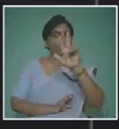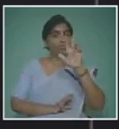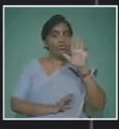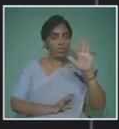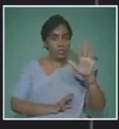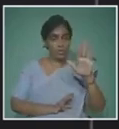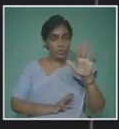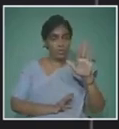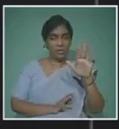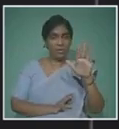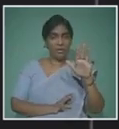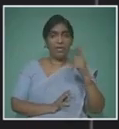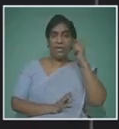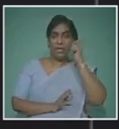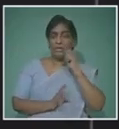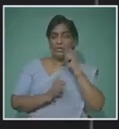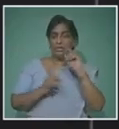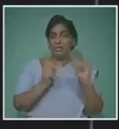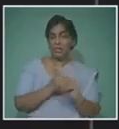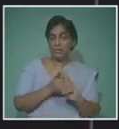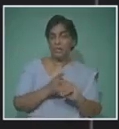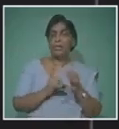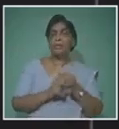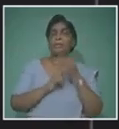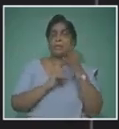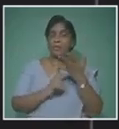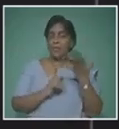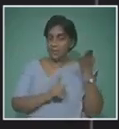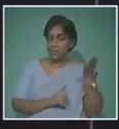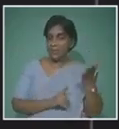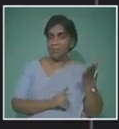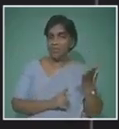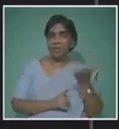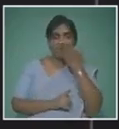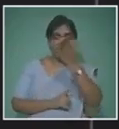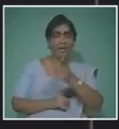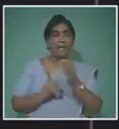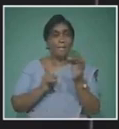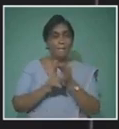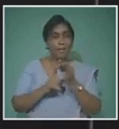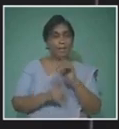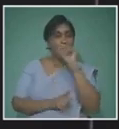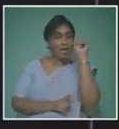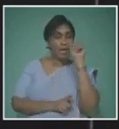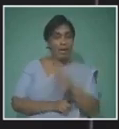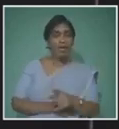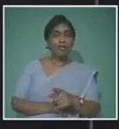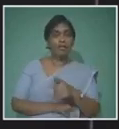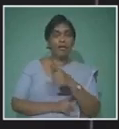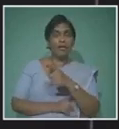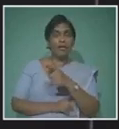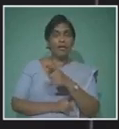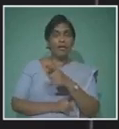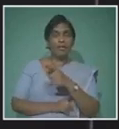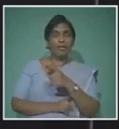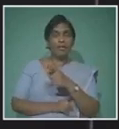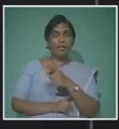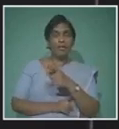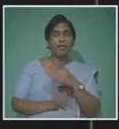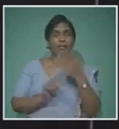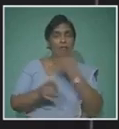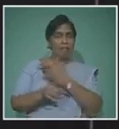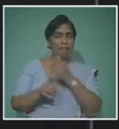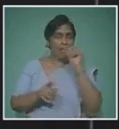1989 භීෂණයක් ඇති කරේ ප්‍රේමදාස ජනාධිපතිතුමාලු. ඔය කියන ප්‍රසන්නගේ නම කප්පම් ප්‍රසන්න. කප්පන්